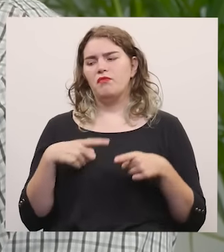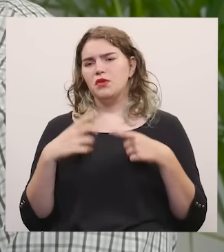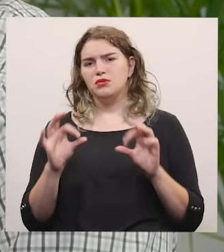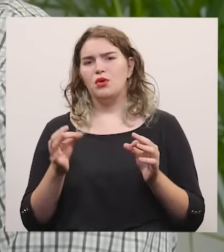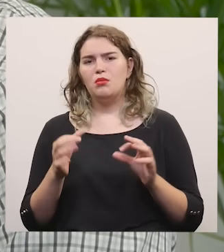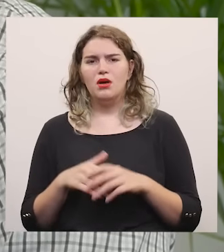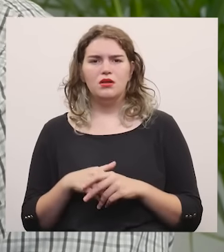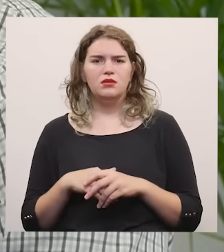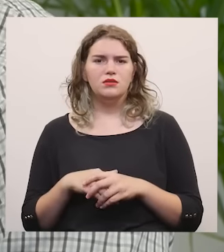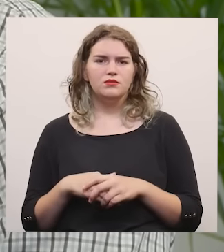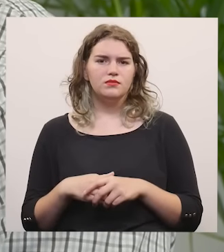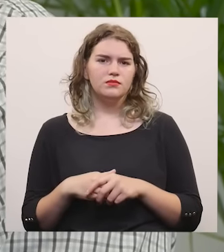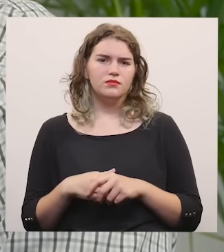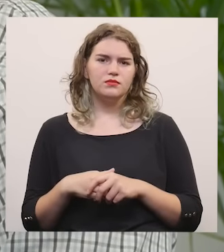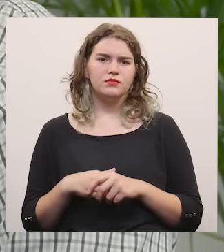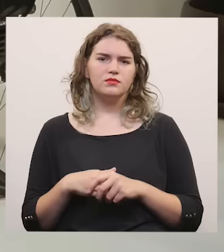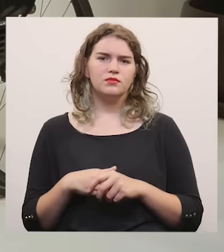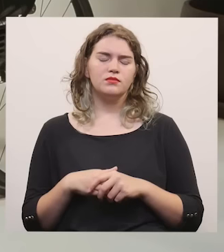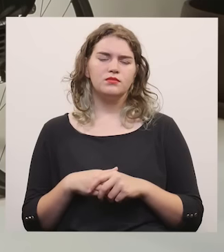normală,